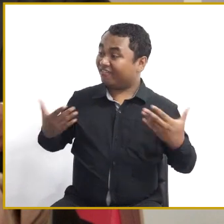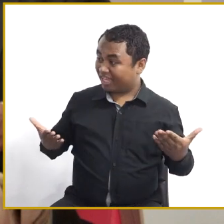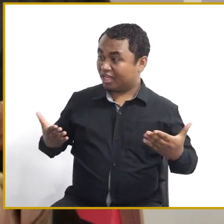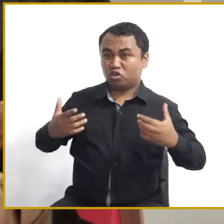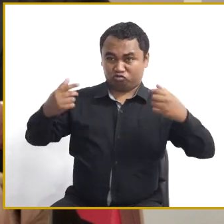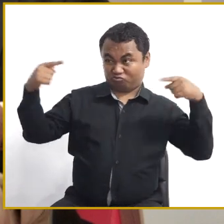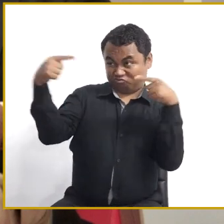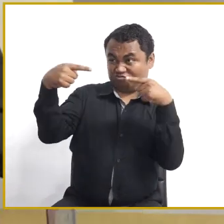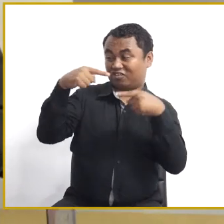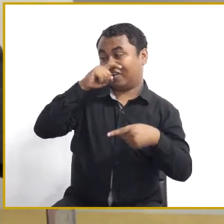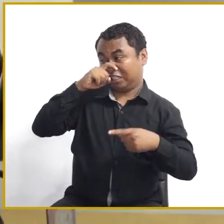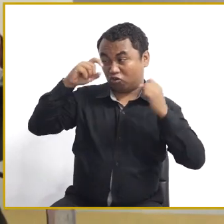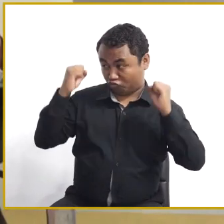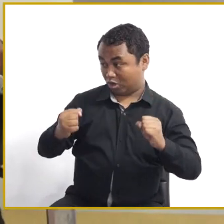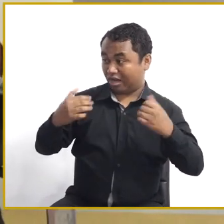Patrick Raharimanina?